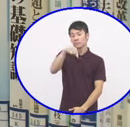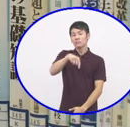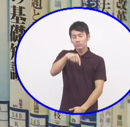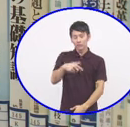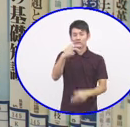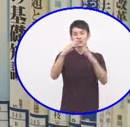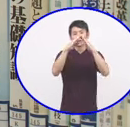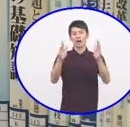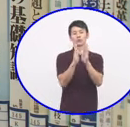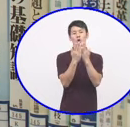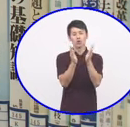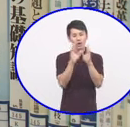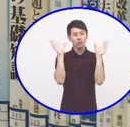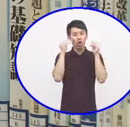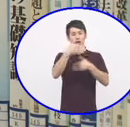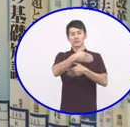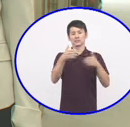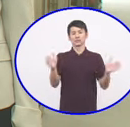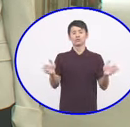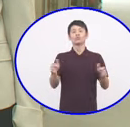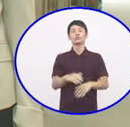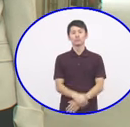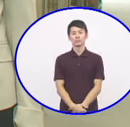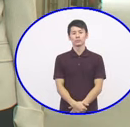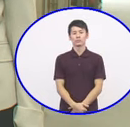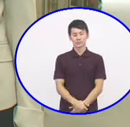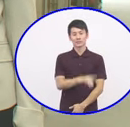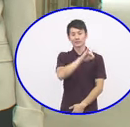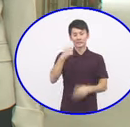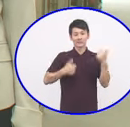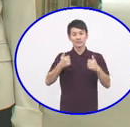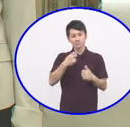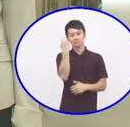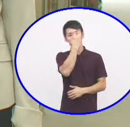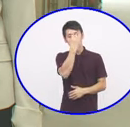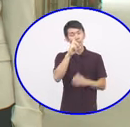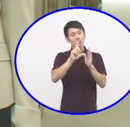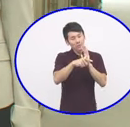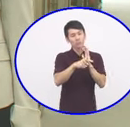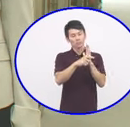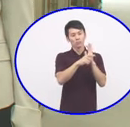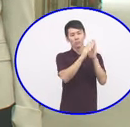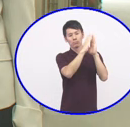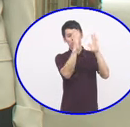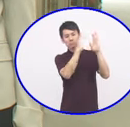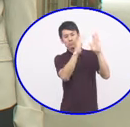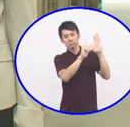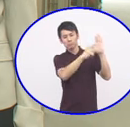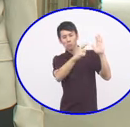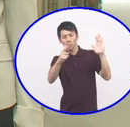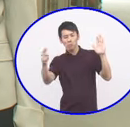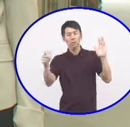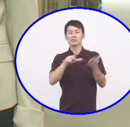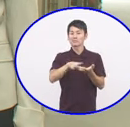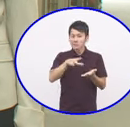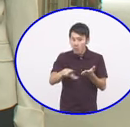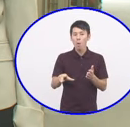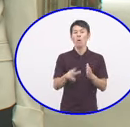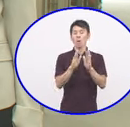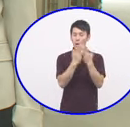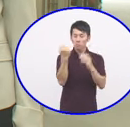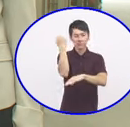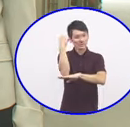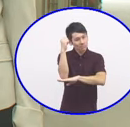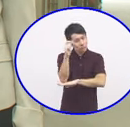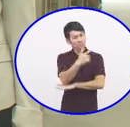こちらは司会図書情報室です。こちらには議員が調べ物をするときに役に立つよう、図